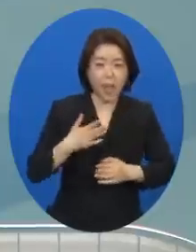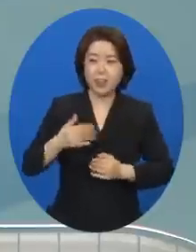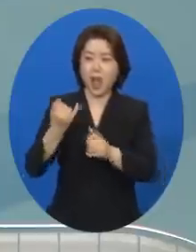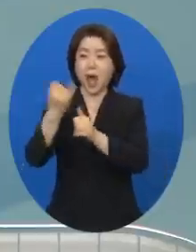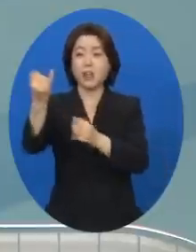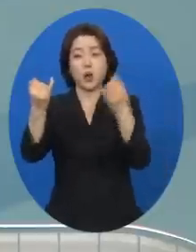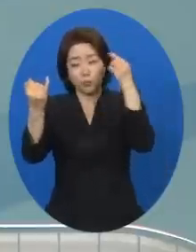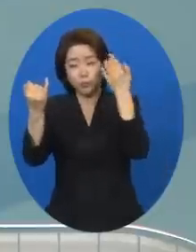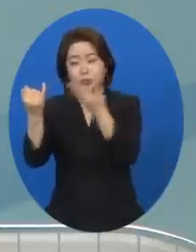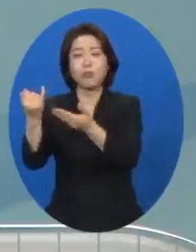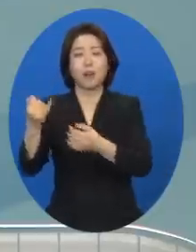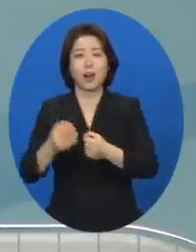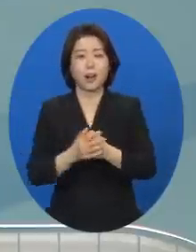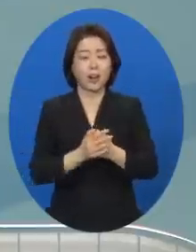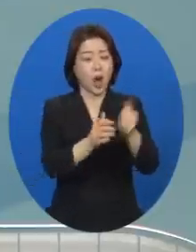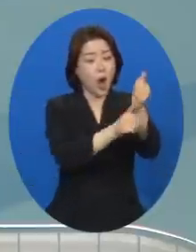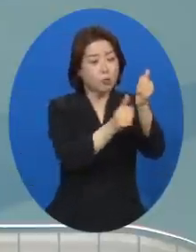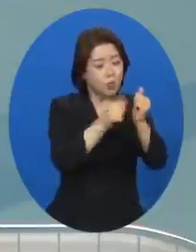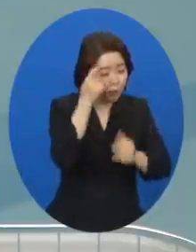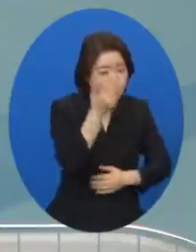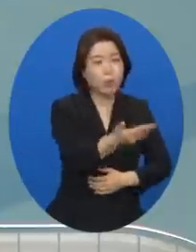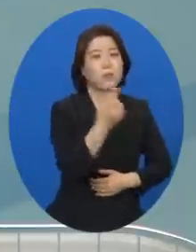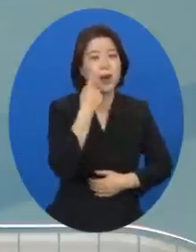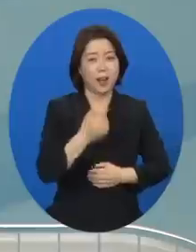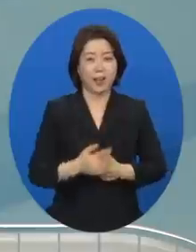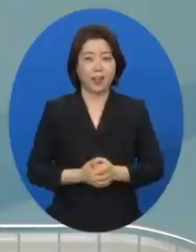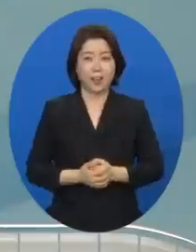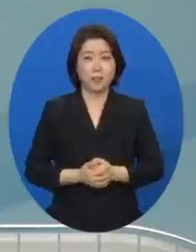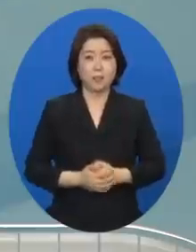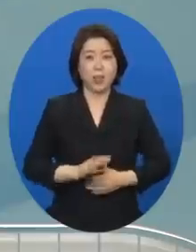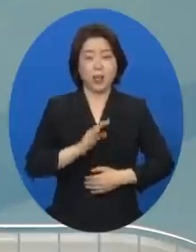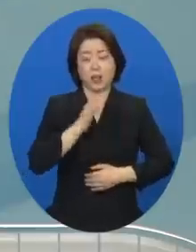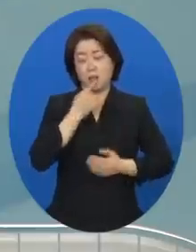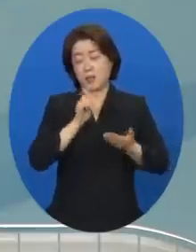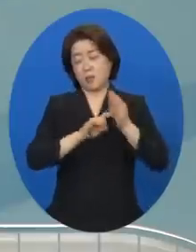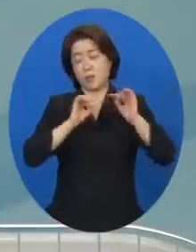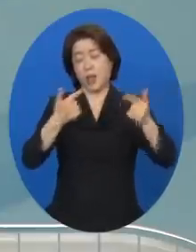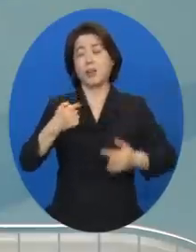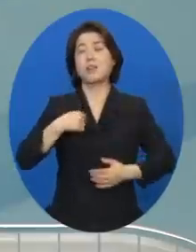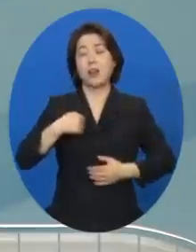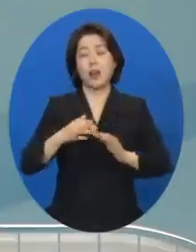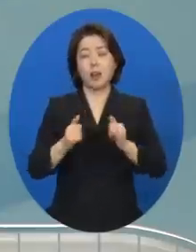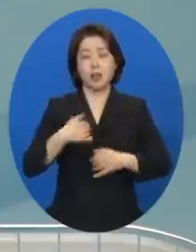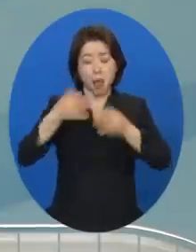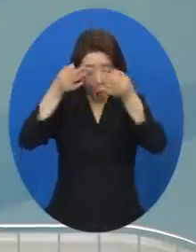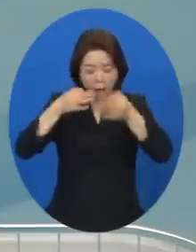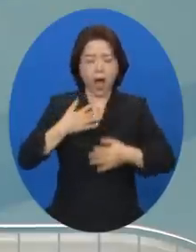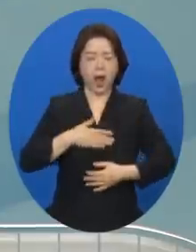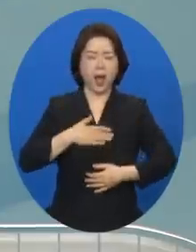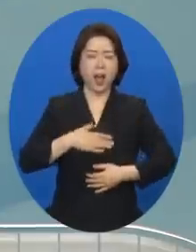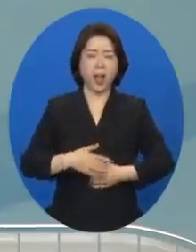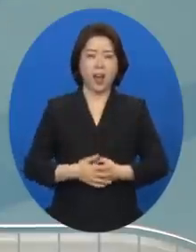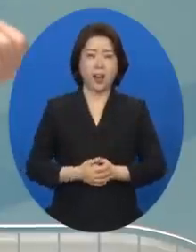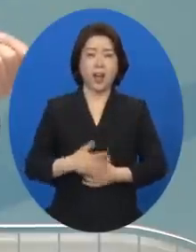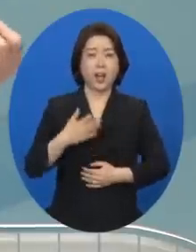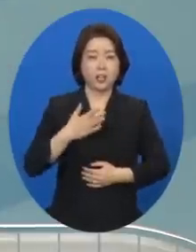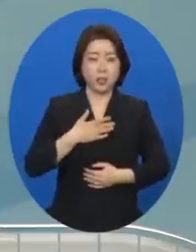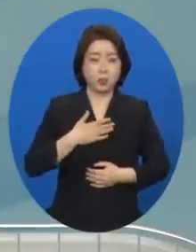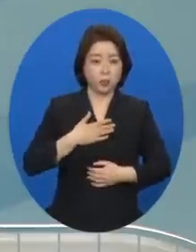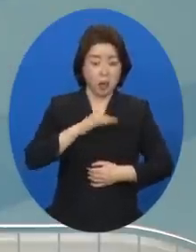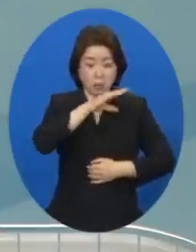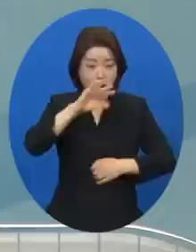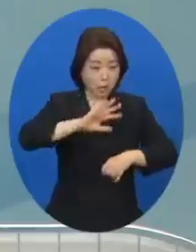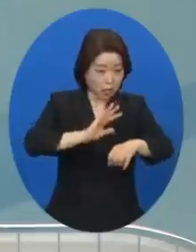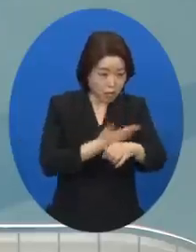아 우리 부 목사님 한테 물어보세요 참 쉽지 않은 사람이에요 제가 저 자신을 알지 어 젖도 제대로 못하면서